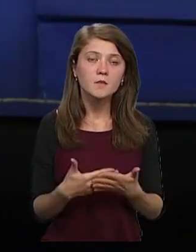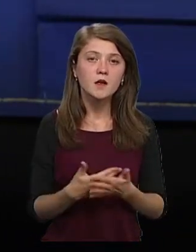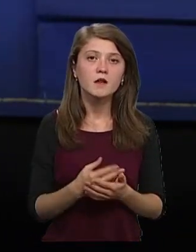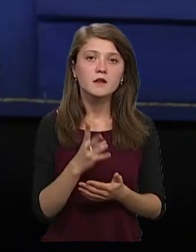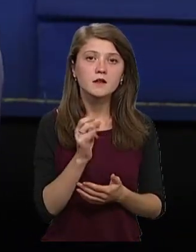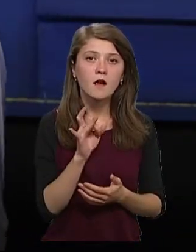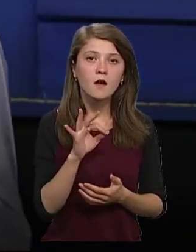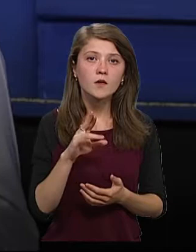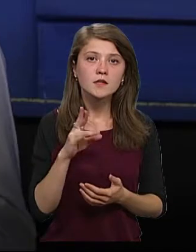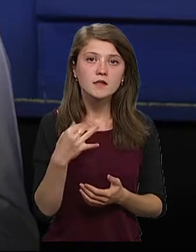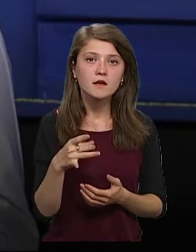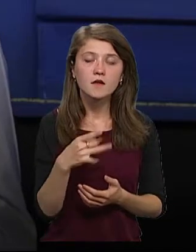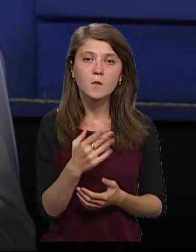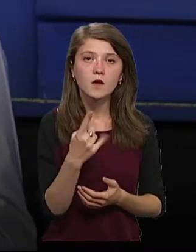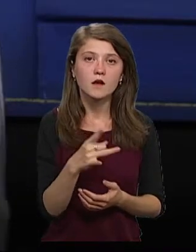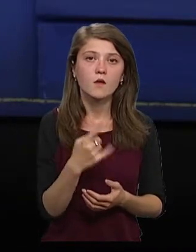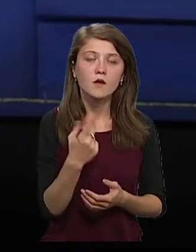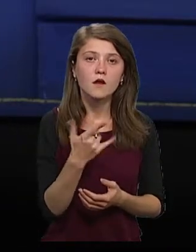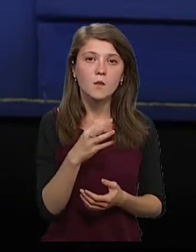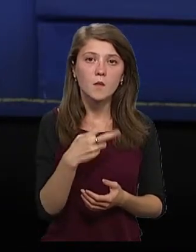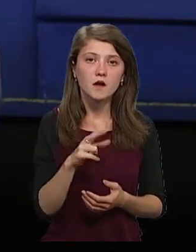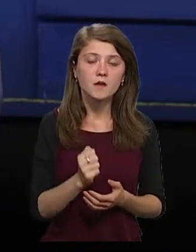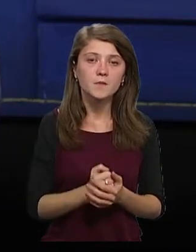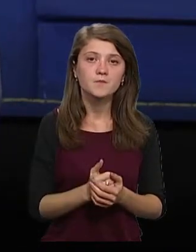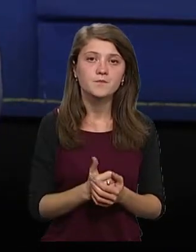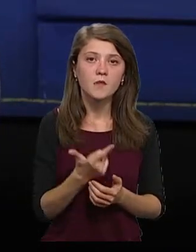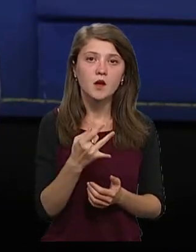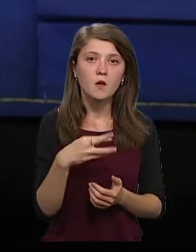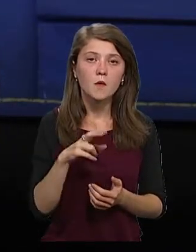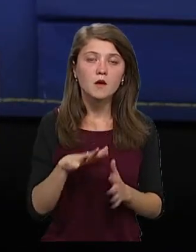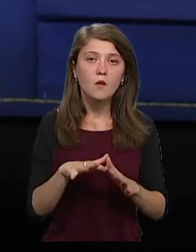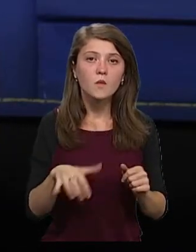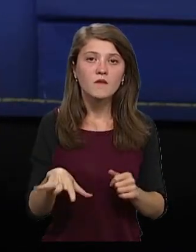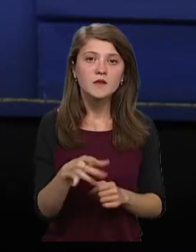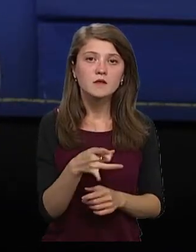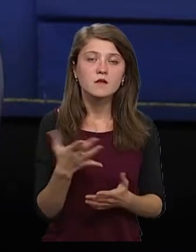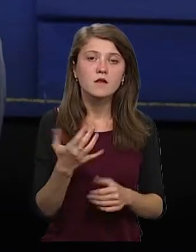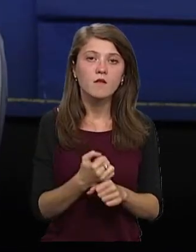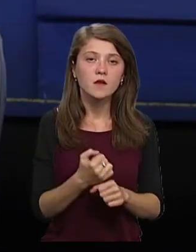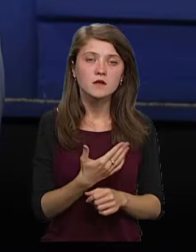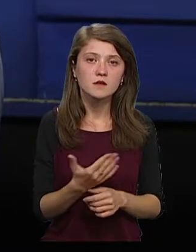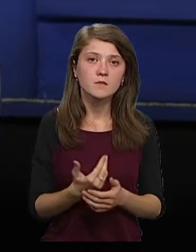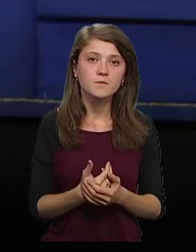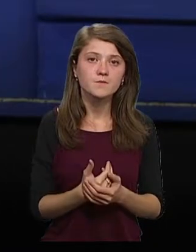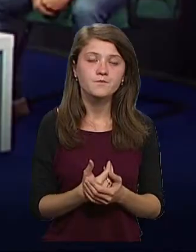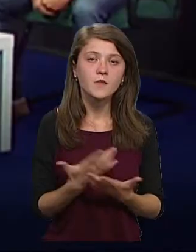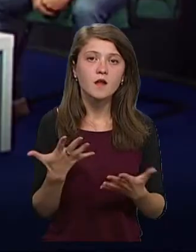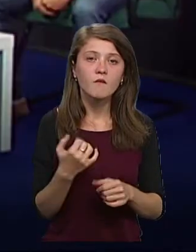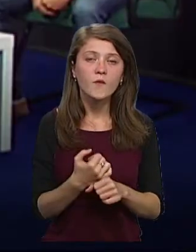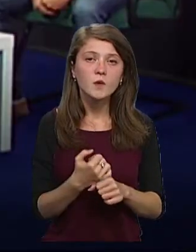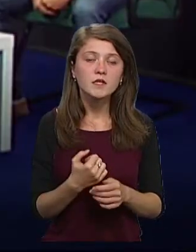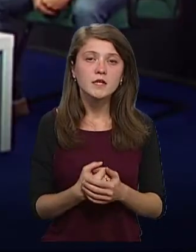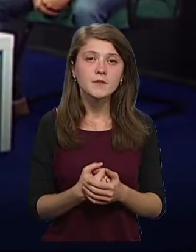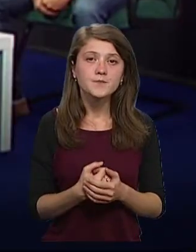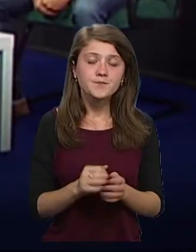Народицький район, там один район, одна громада. Тобто громада охоплює весь район. Які функції районної державної адміністрації, які функції районної